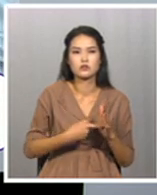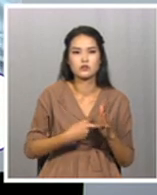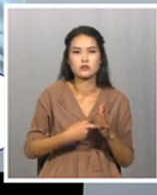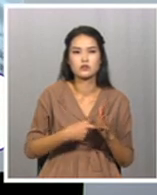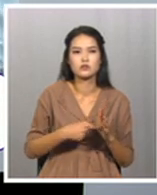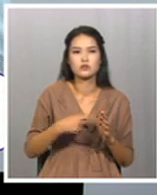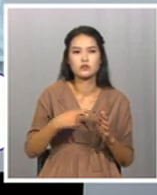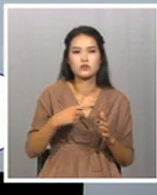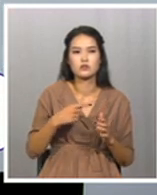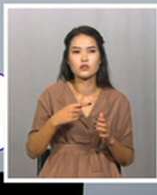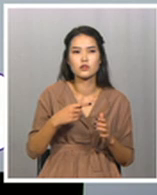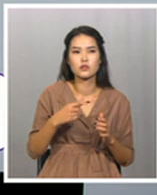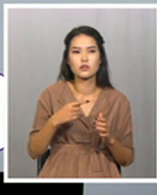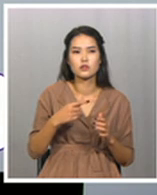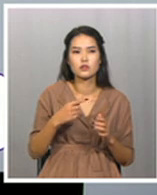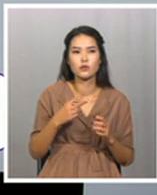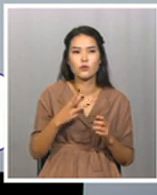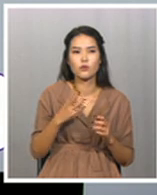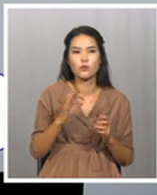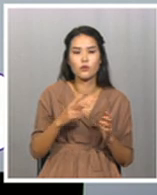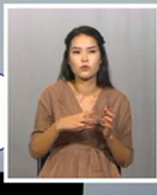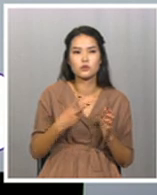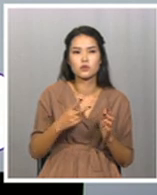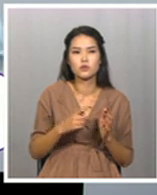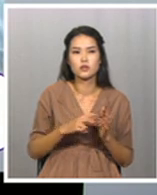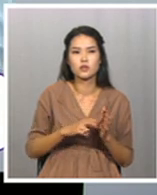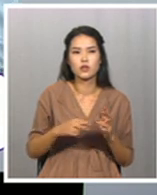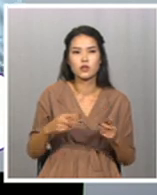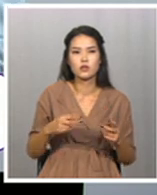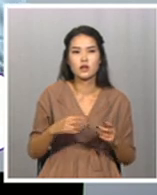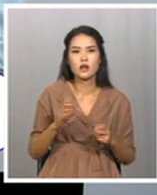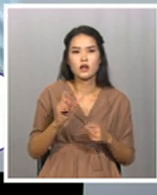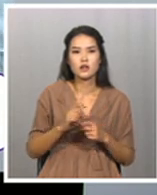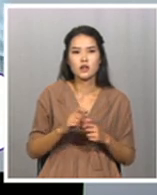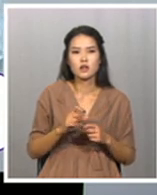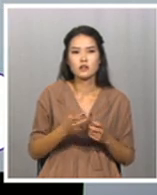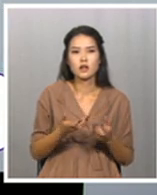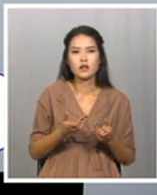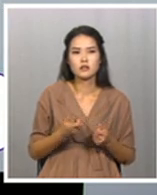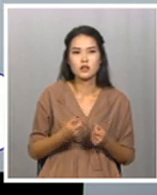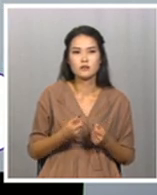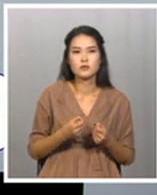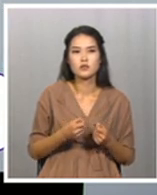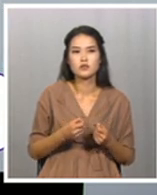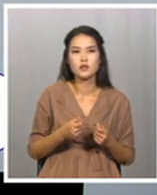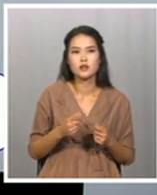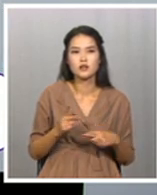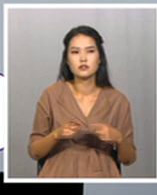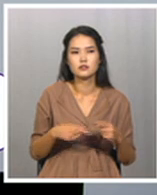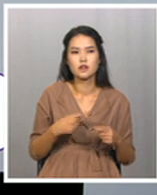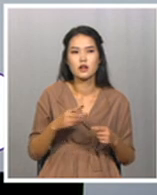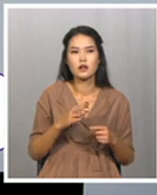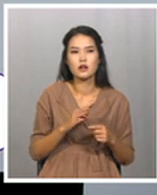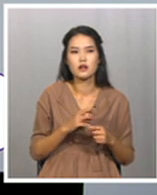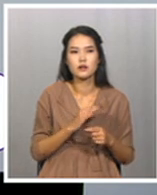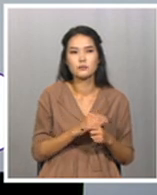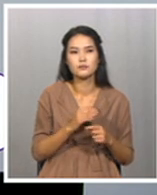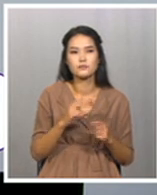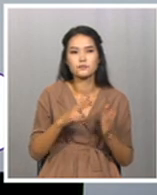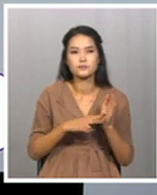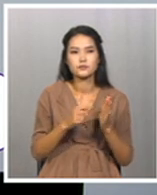100-ге бөлген кезде 0,132 деген санды аламыз. Ал массасы,